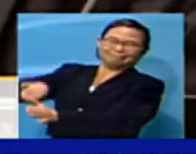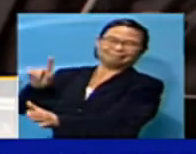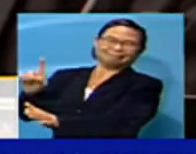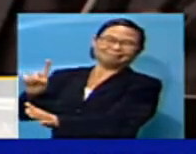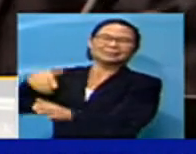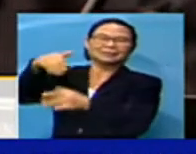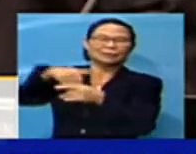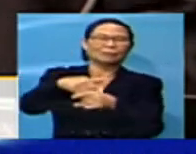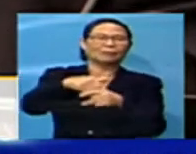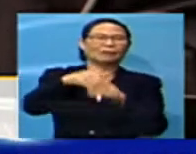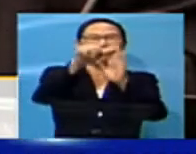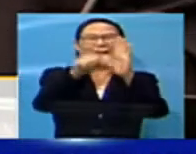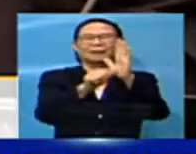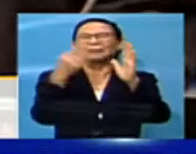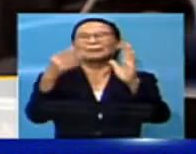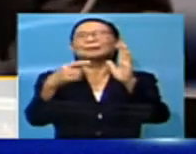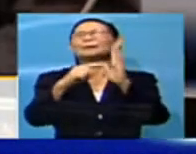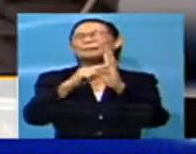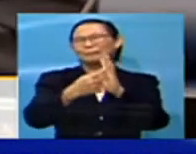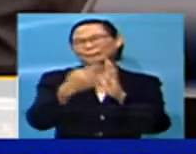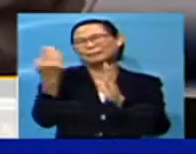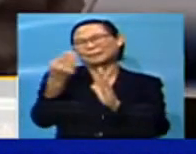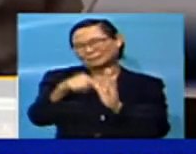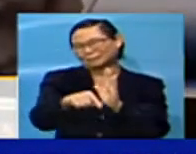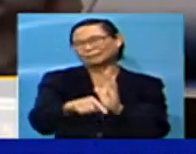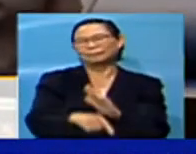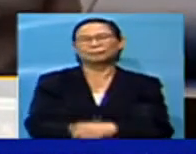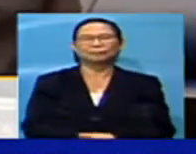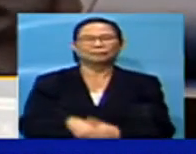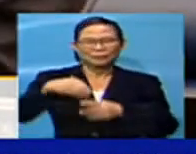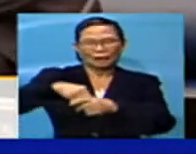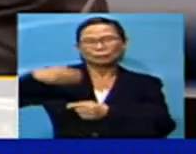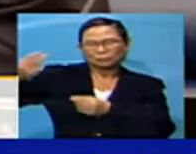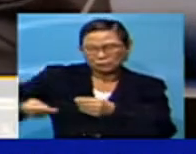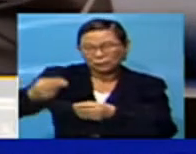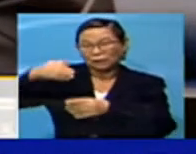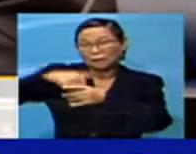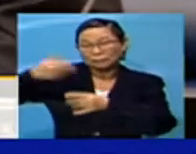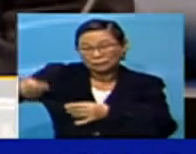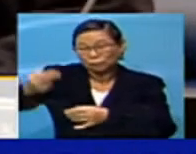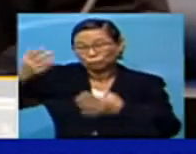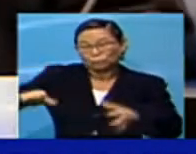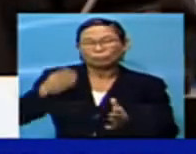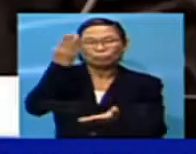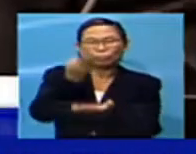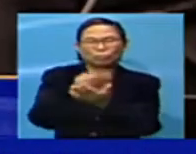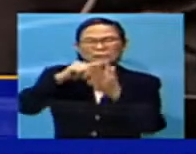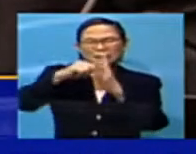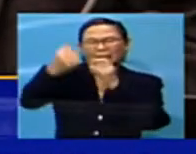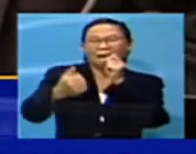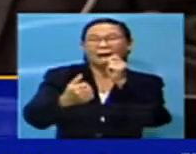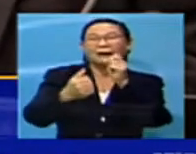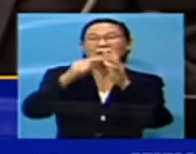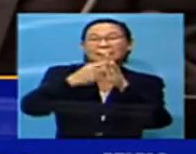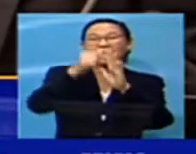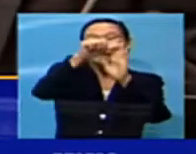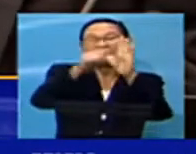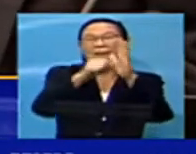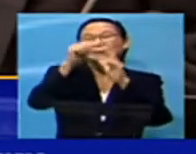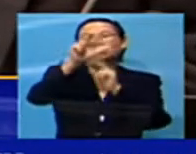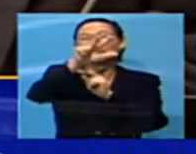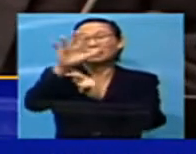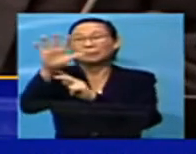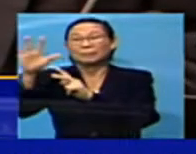dalam akta asalnya. Dan sejarah sudah membuktikan bahawa sejak akta 355 ini